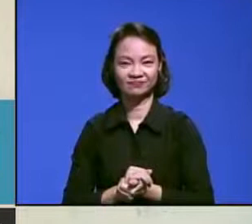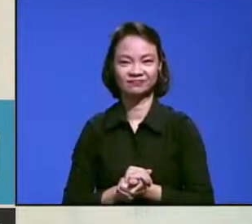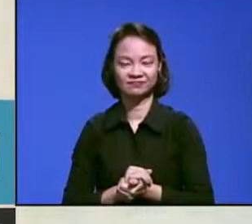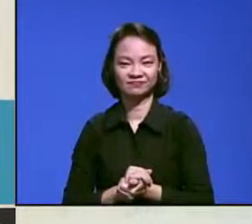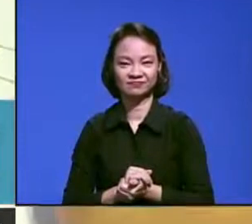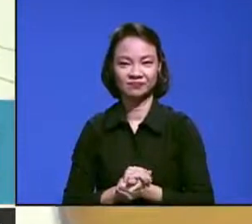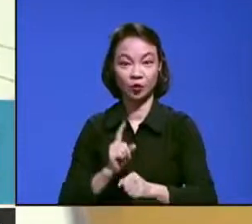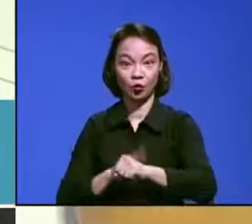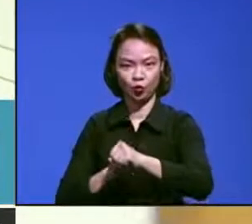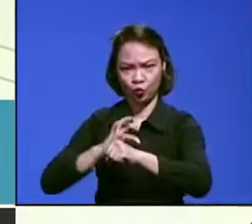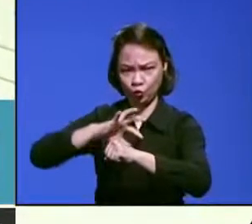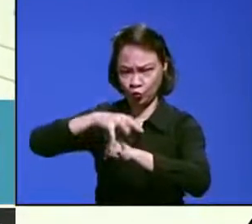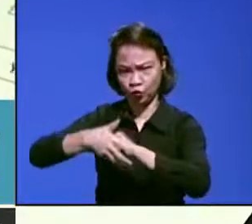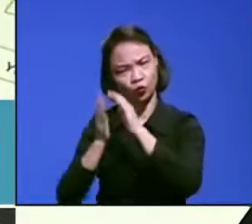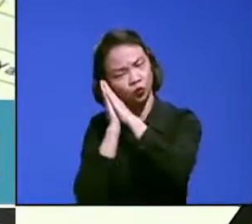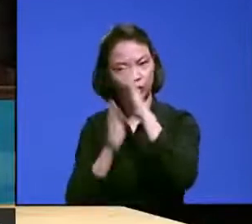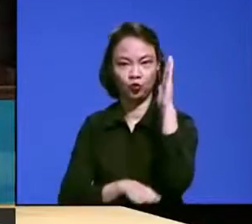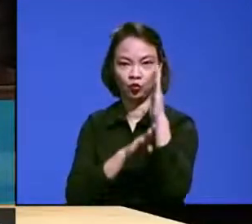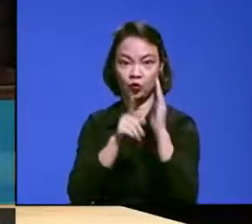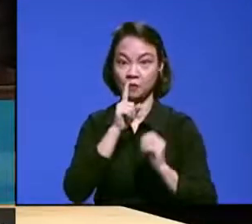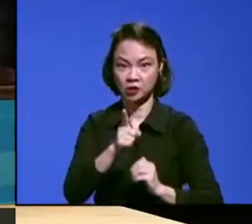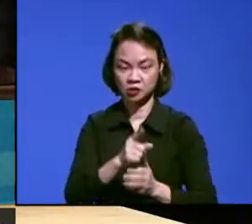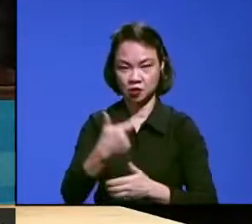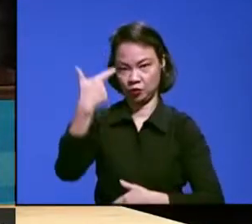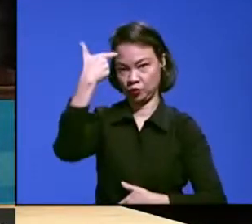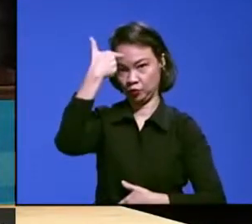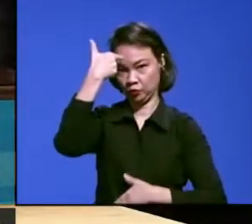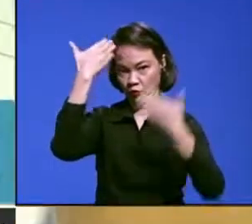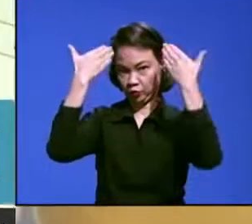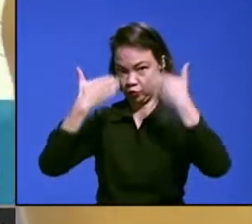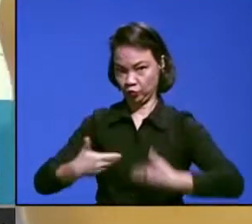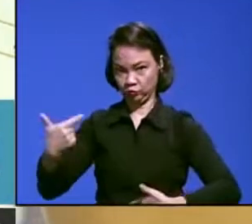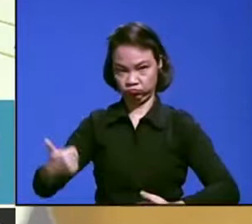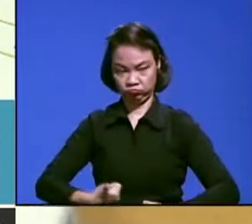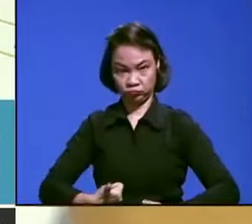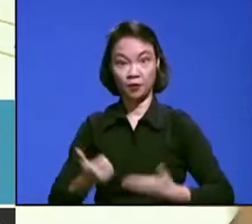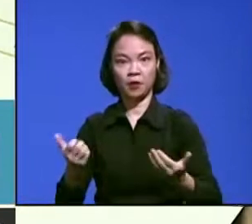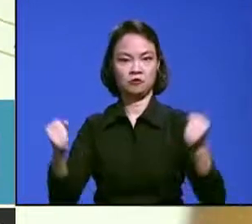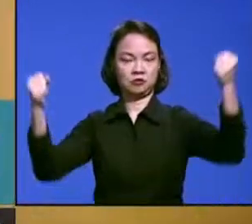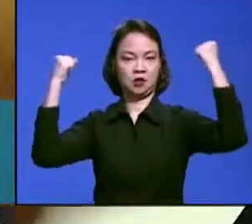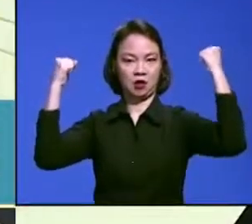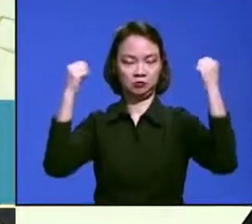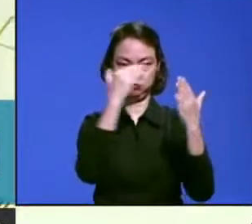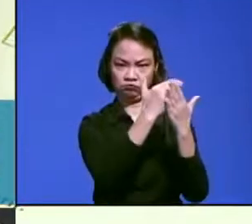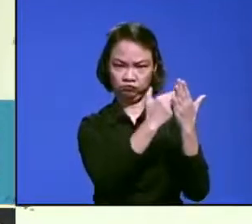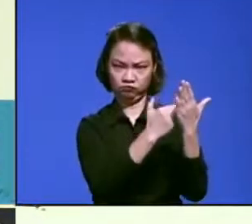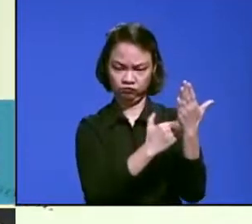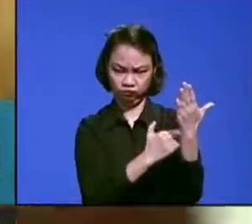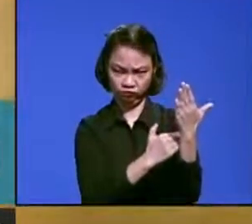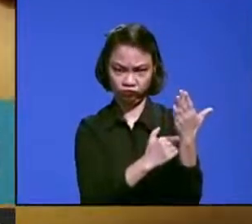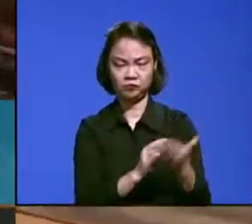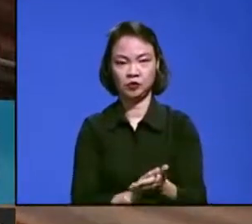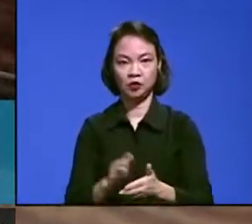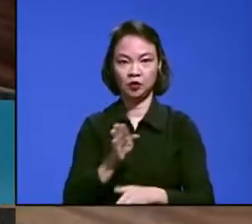Di masa pandemi, hotel juga wajib memastikan kondisi tubuh tamu benar-benar sehat, serta riwayat kesehatan dan perjalanannya